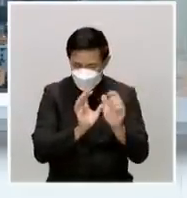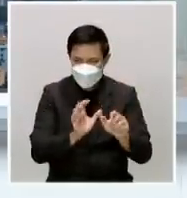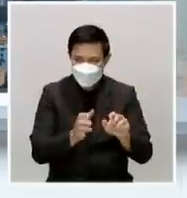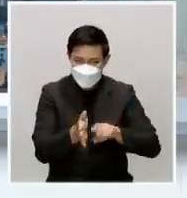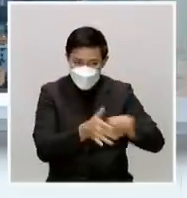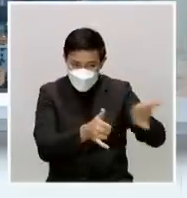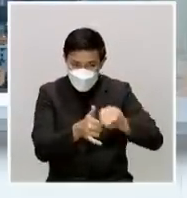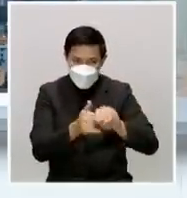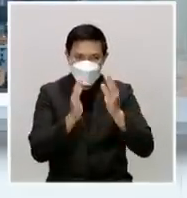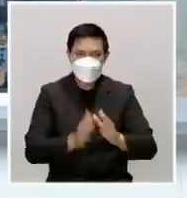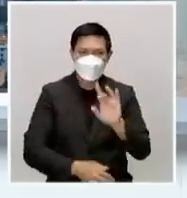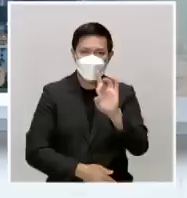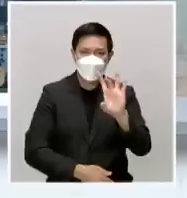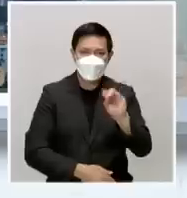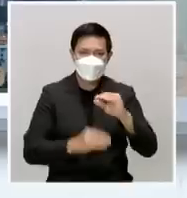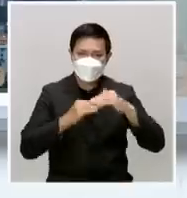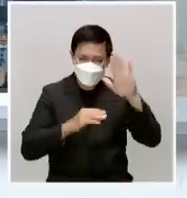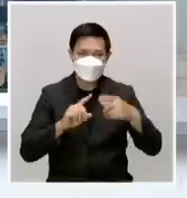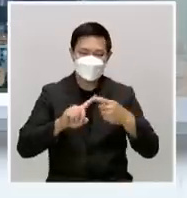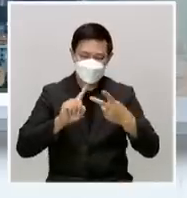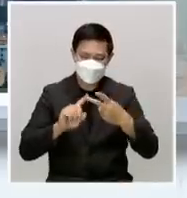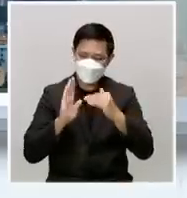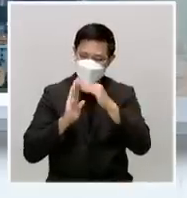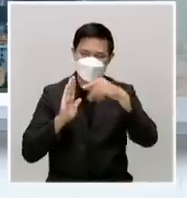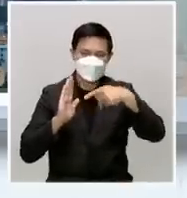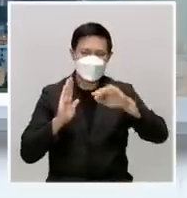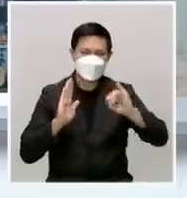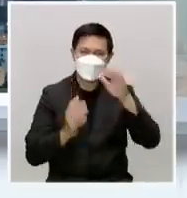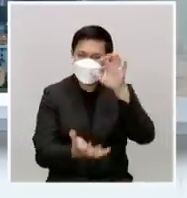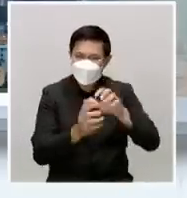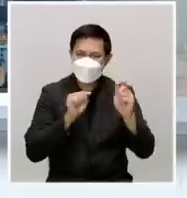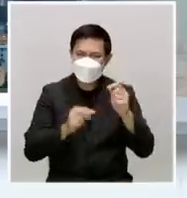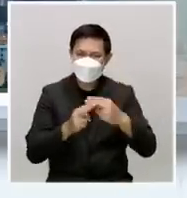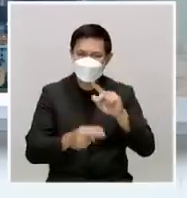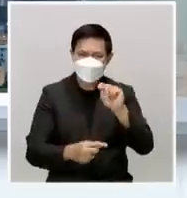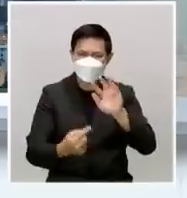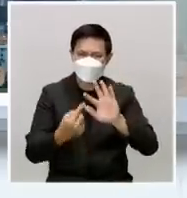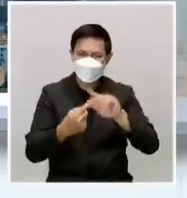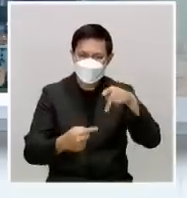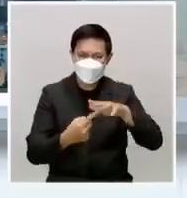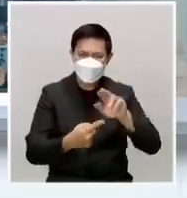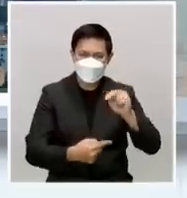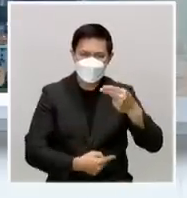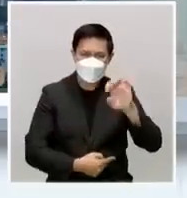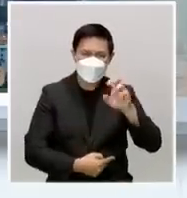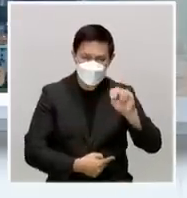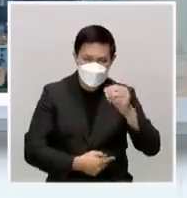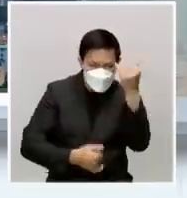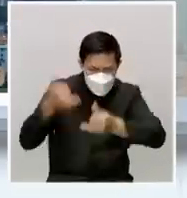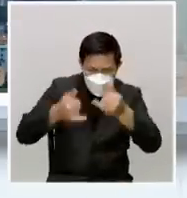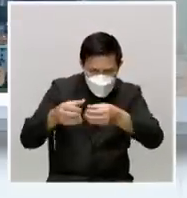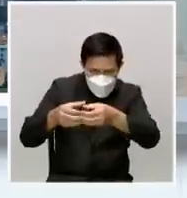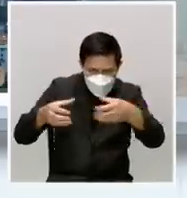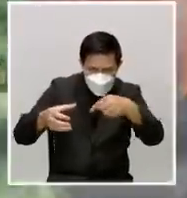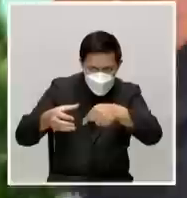180รายแล้วนะคะส่วนที่จังหวัดพิจิตรค่ะที่อำเภอตะพานหินมีกรณีของการมารวมตัวกันฝ่าฝืนพ.ร.ก.ฉุกเฉินนะคะแล้ว